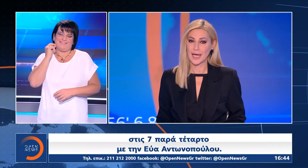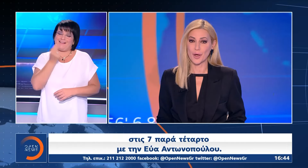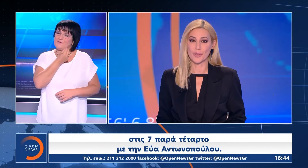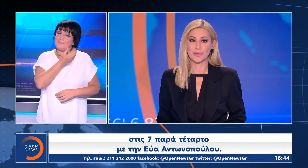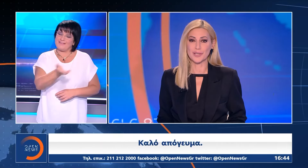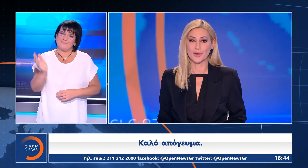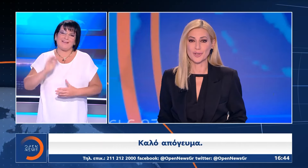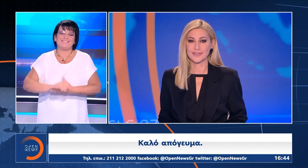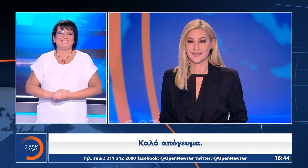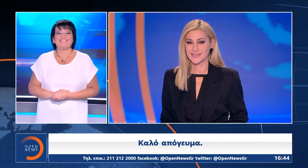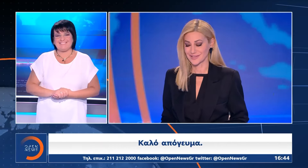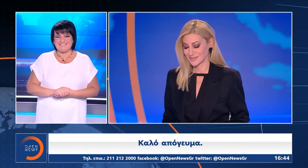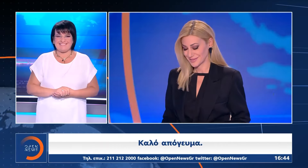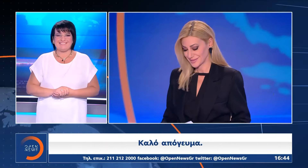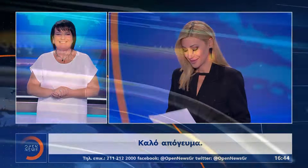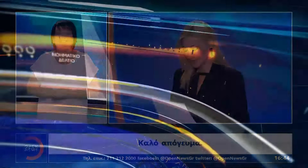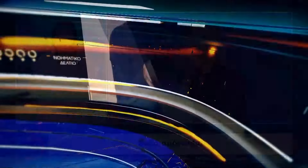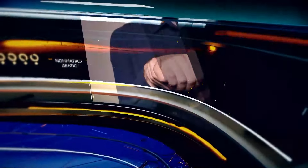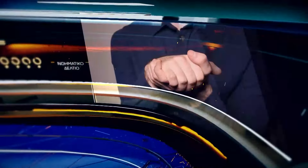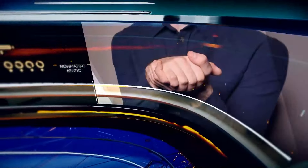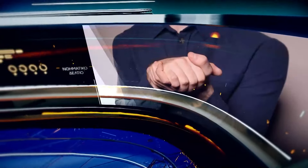καλό απόγευμα σε όλους